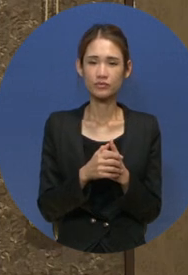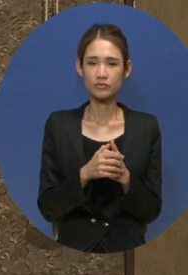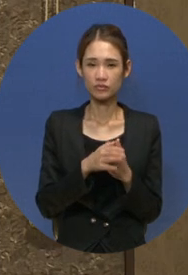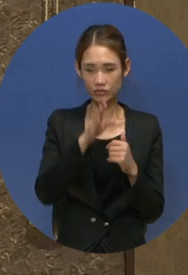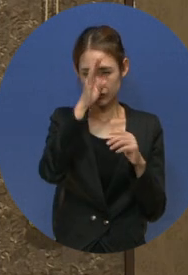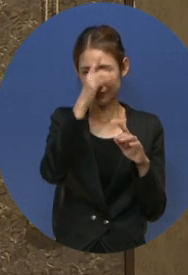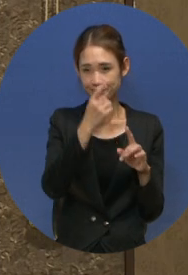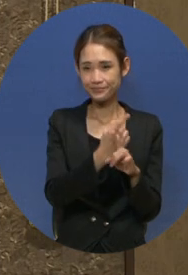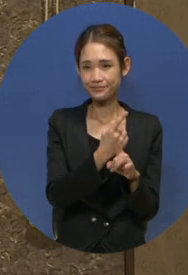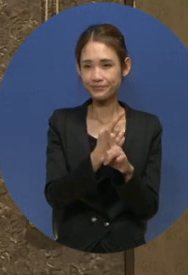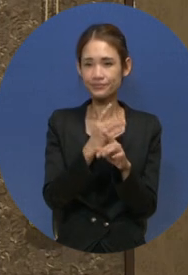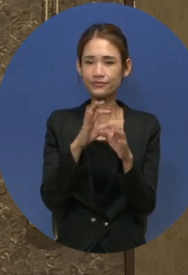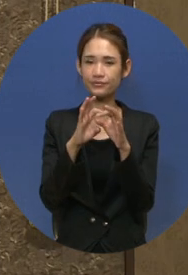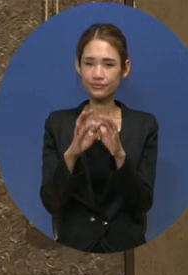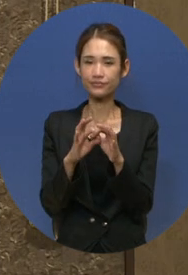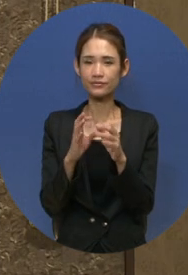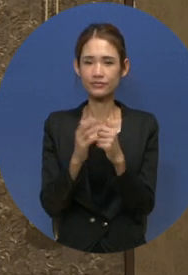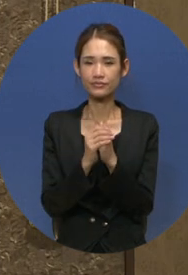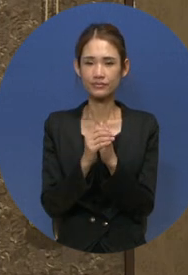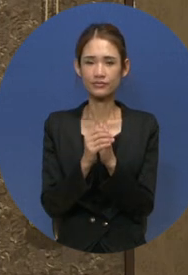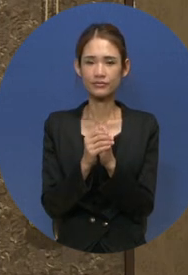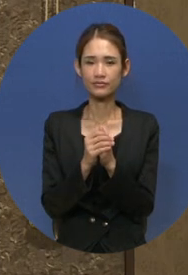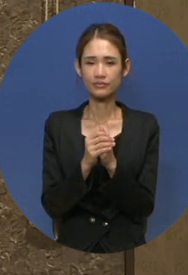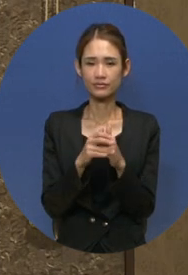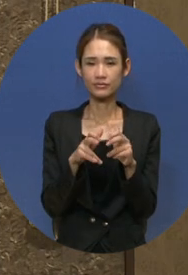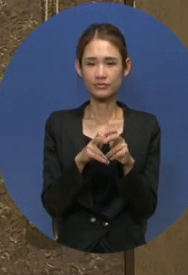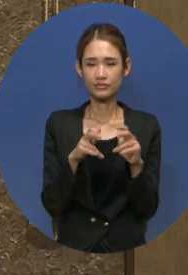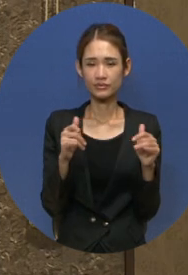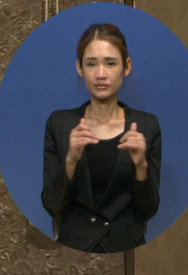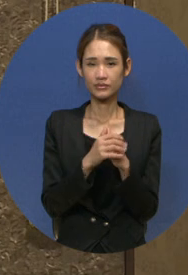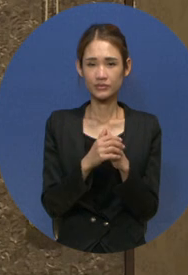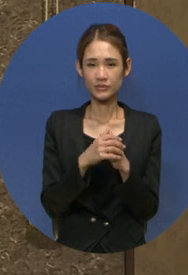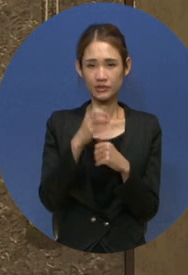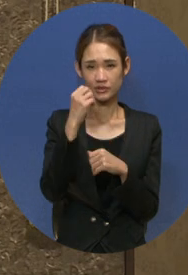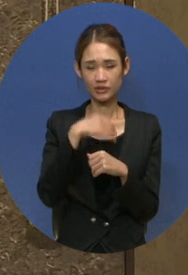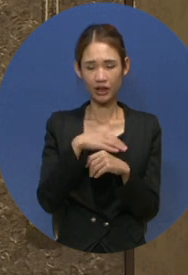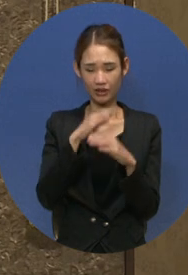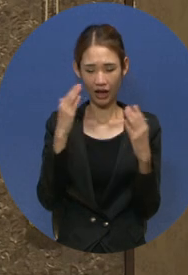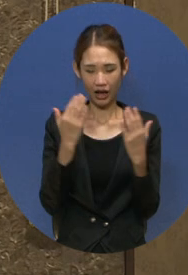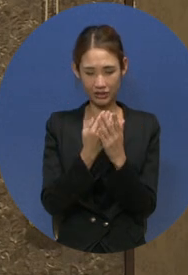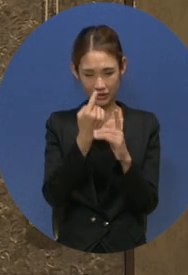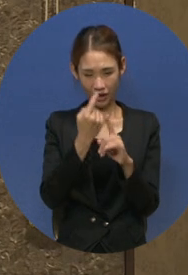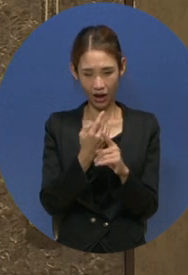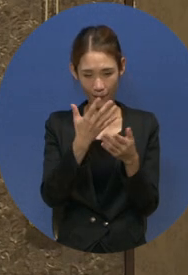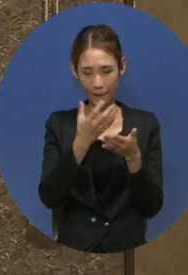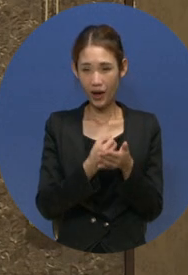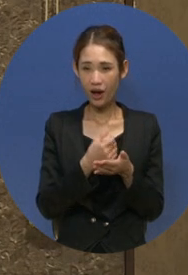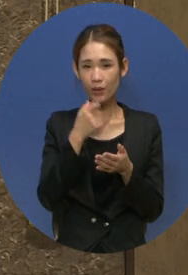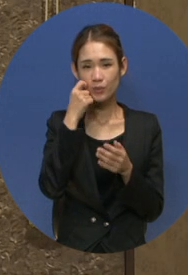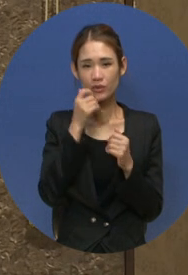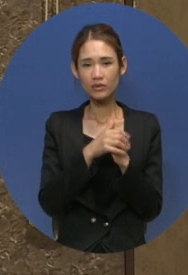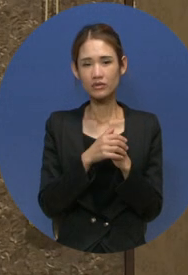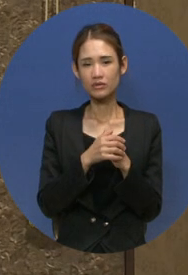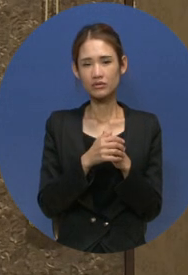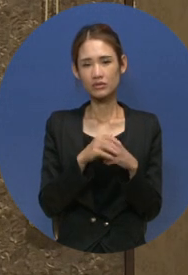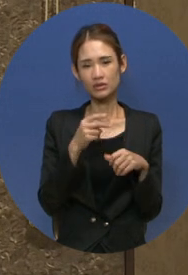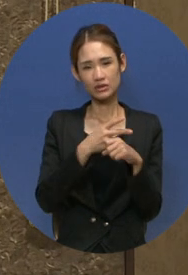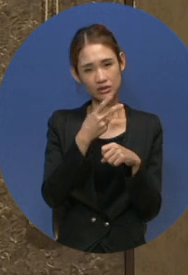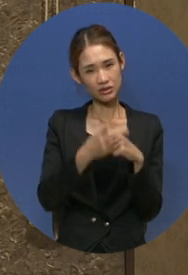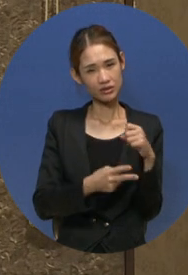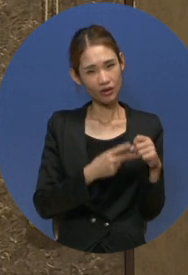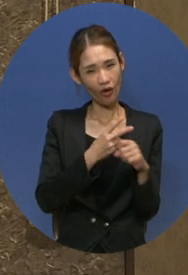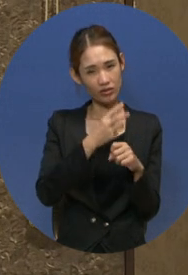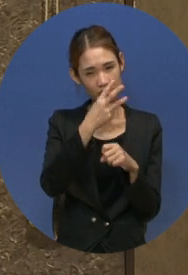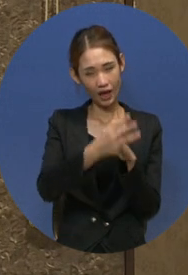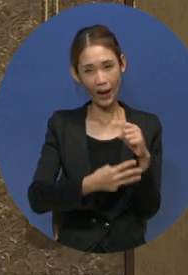또 치료를 이 장애 아동들이 뭐 마냥마냥 받을 수 있는 게 아니거든요. 네. 길어야 뭐 2년, 예,